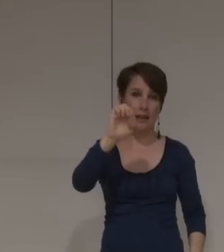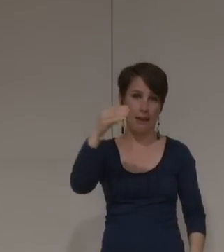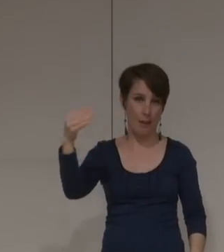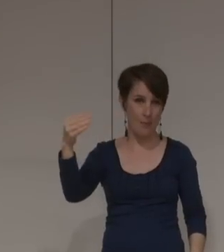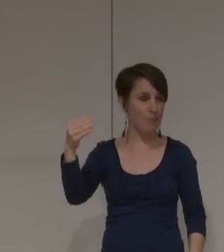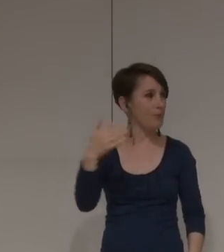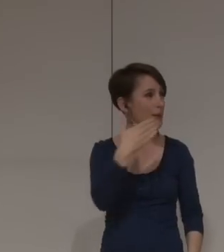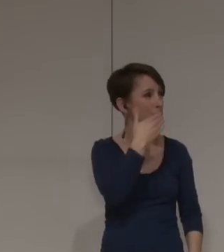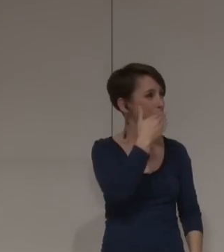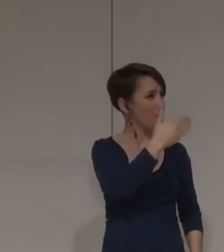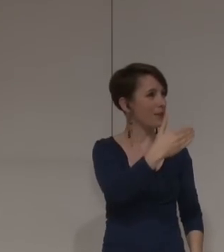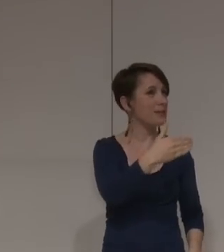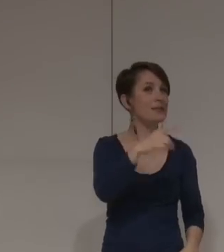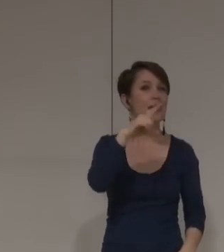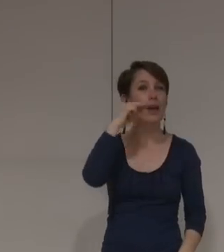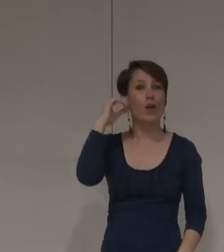monsieur